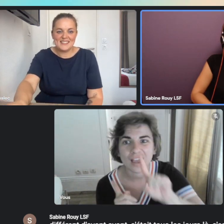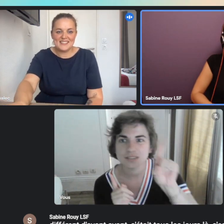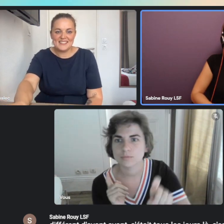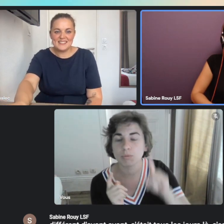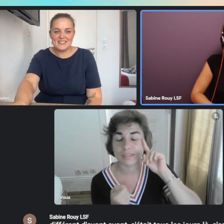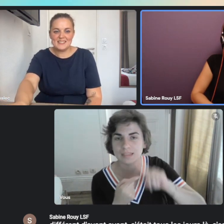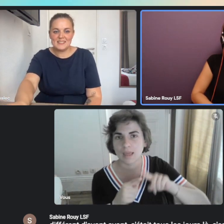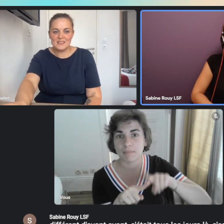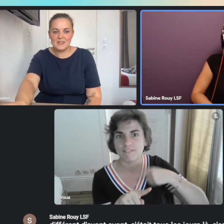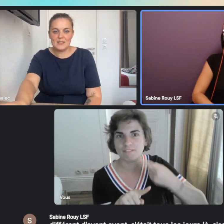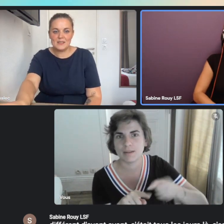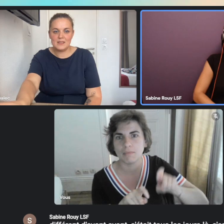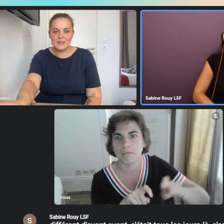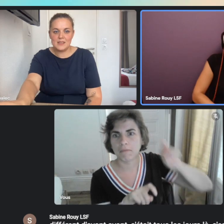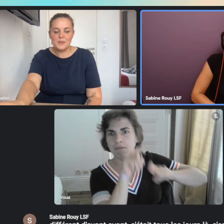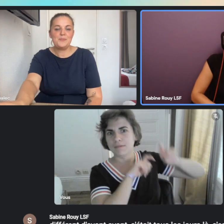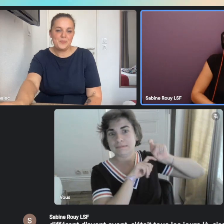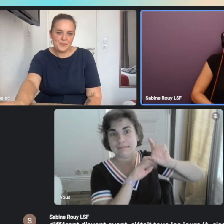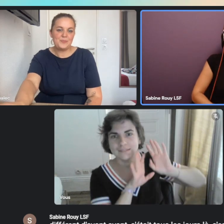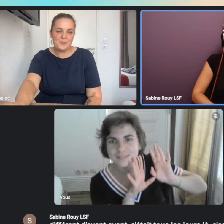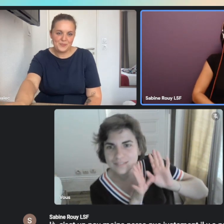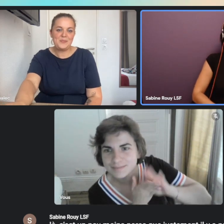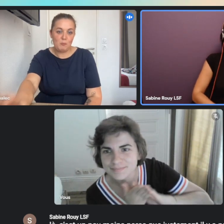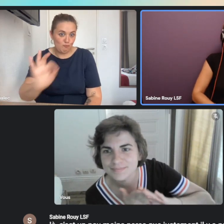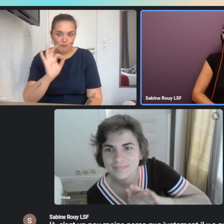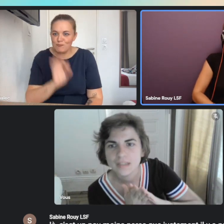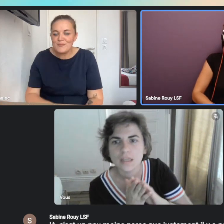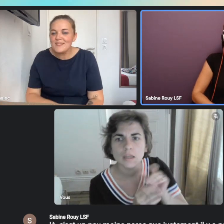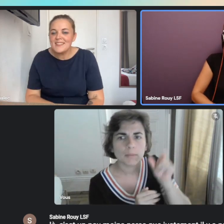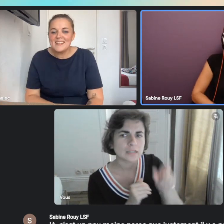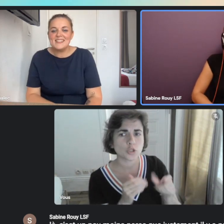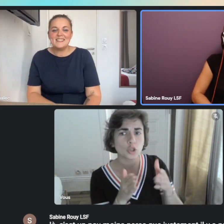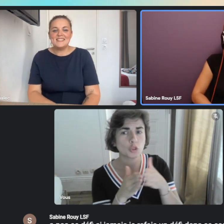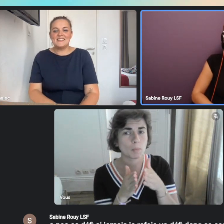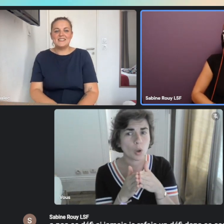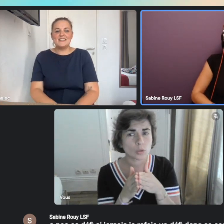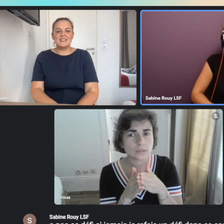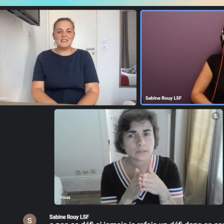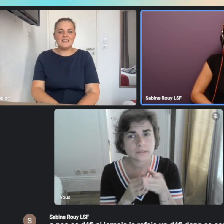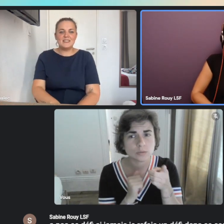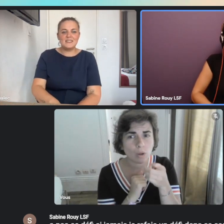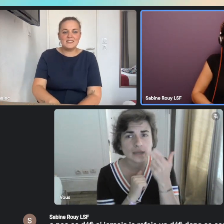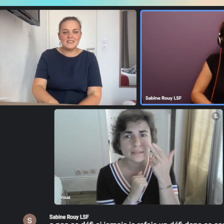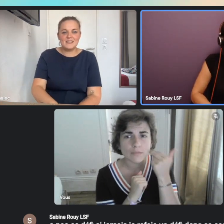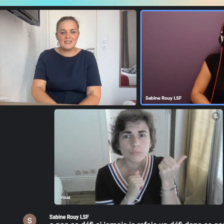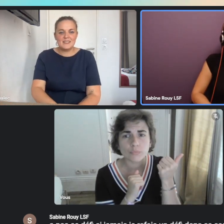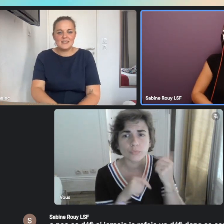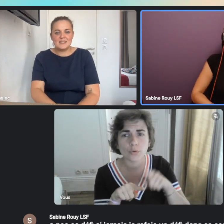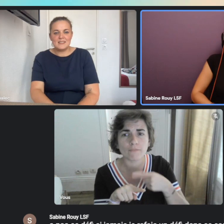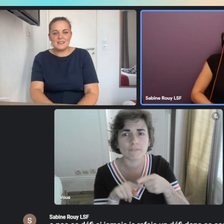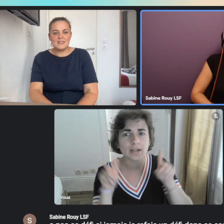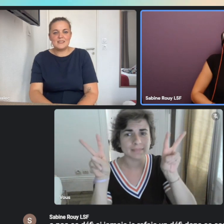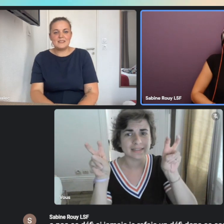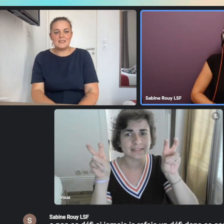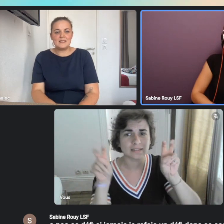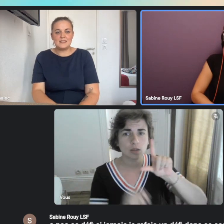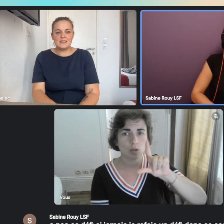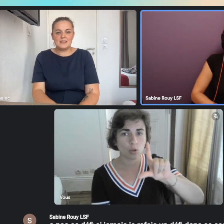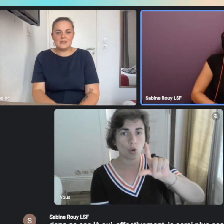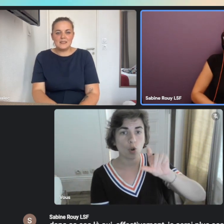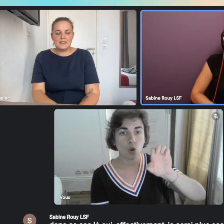Ah, il y a une question justement concernant les films, donc on revient un petit peu en arrière. Il y a une personne qui demande